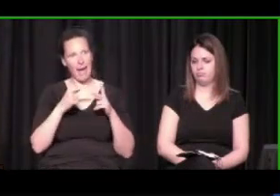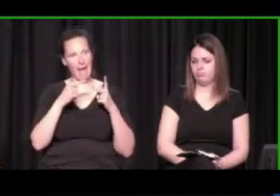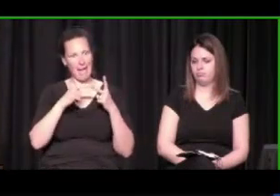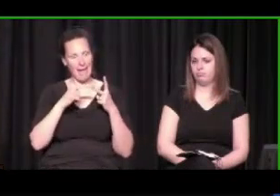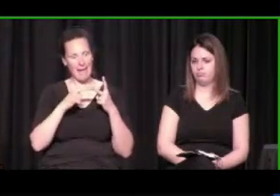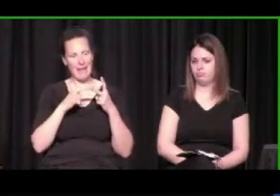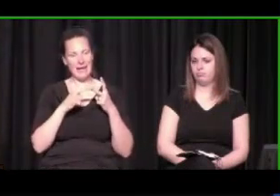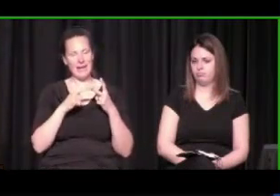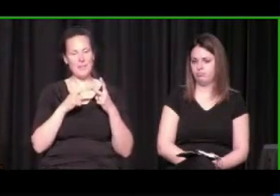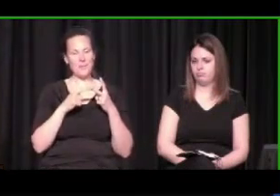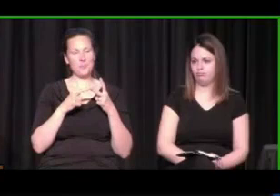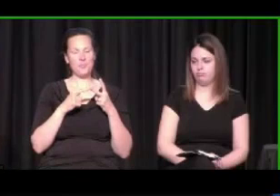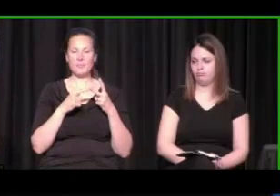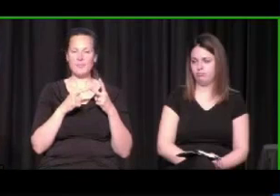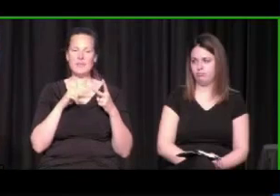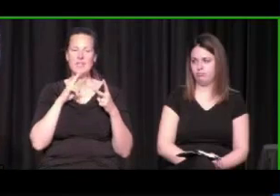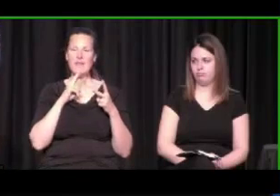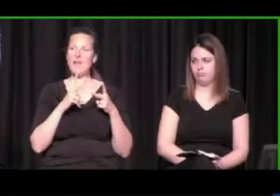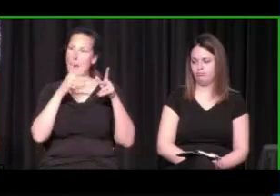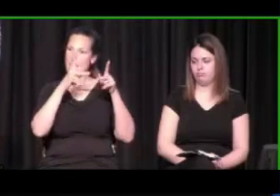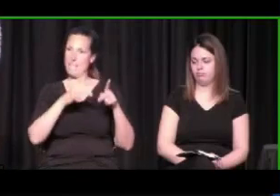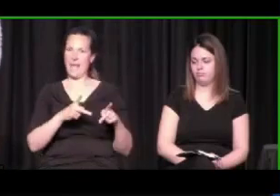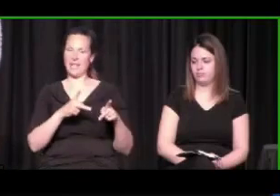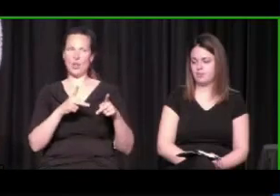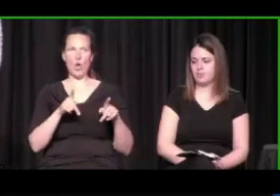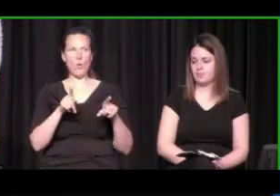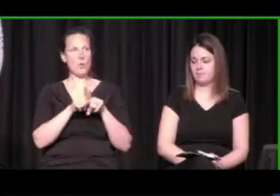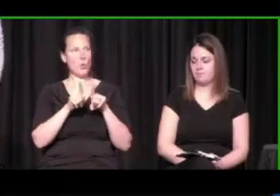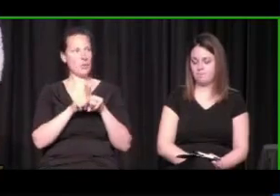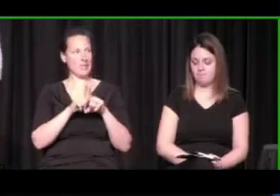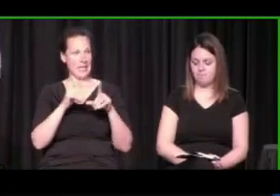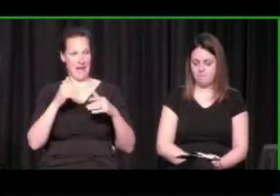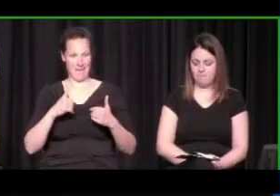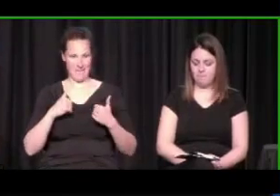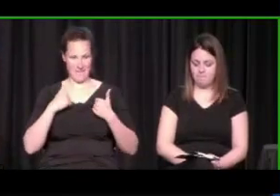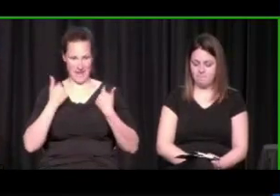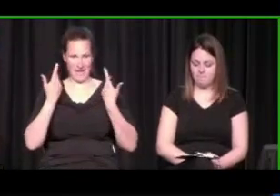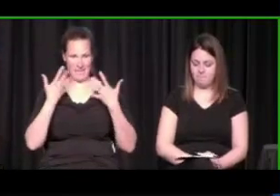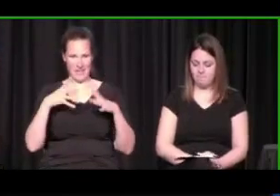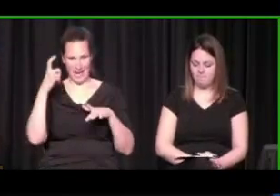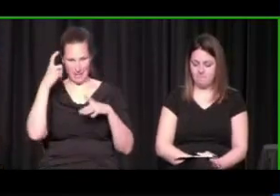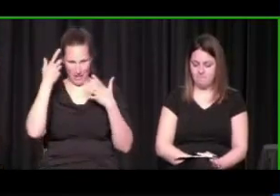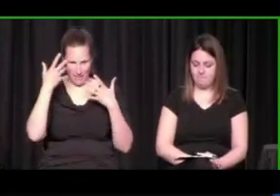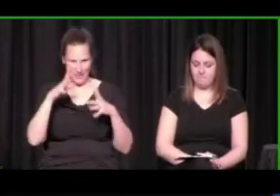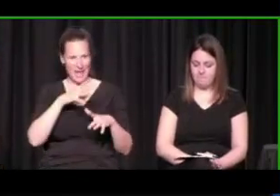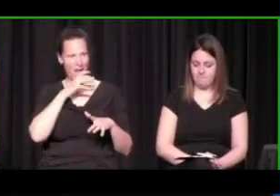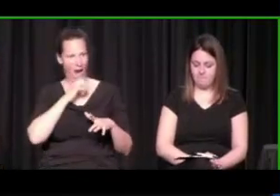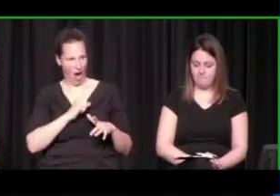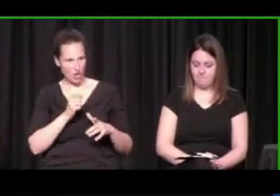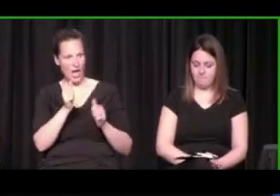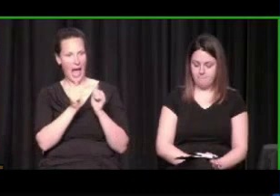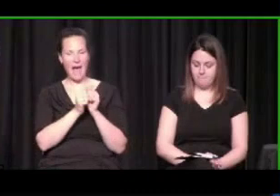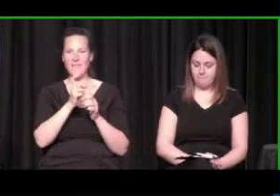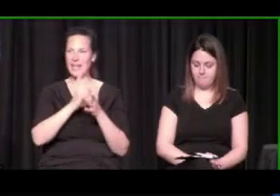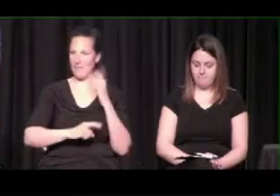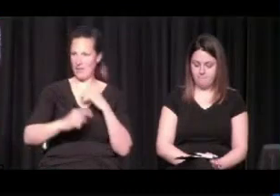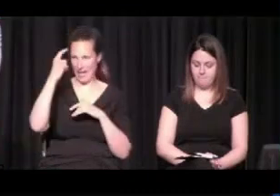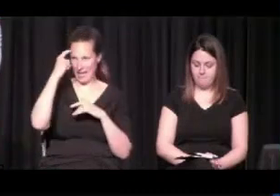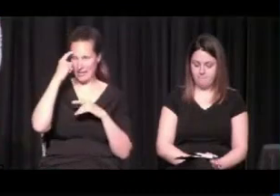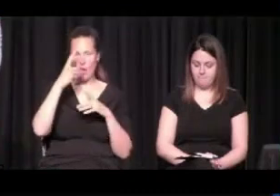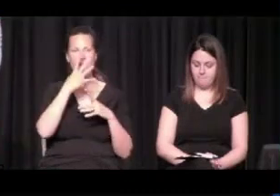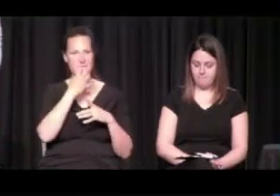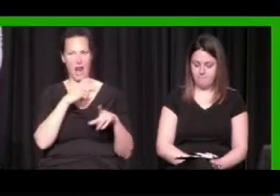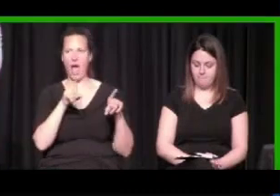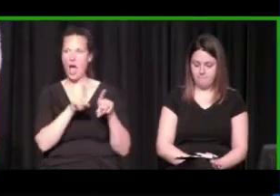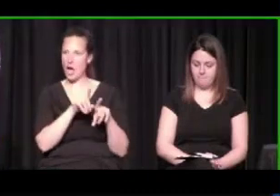aussi, c'est qu'on accorde une valeur à cette expérience humaine d'être une personne âgée avec une déficience intellectuelle, une valeur